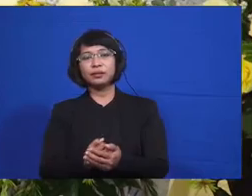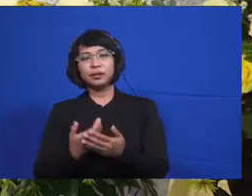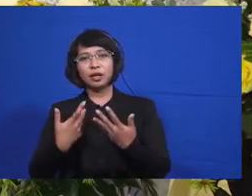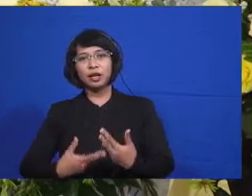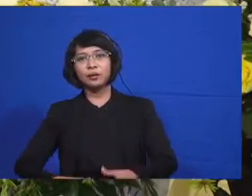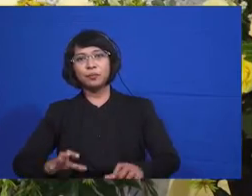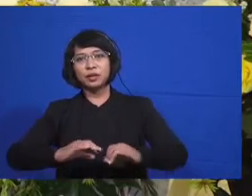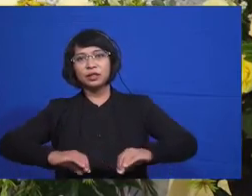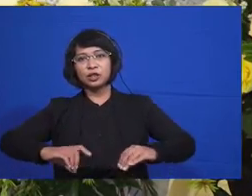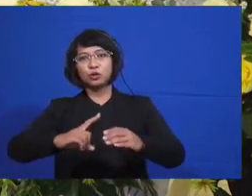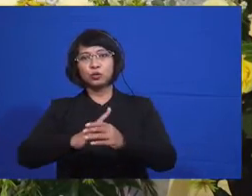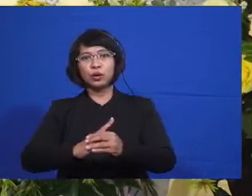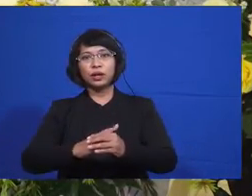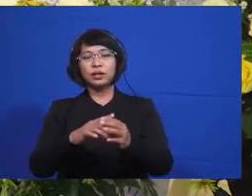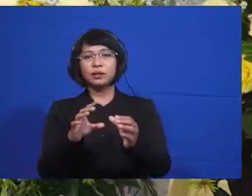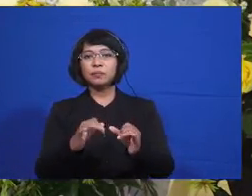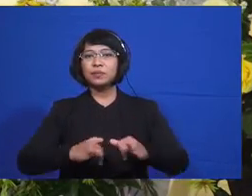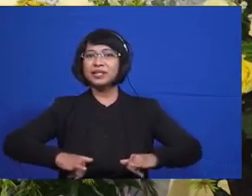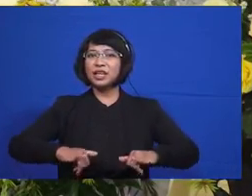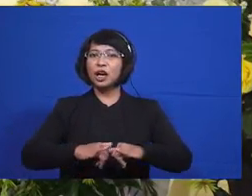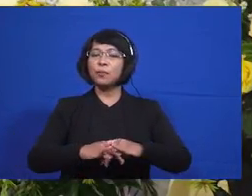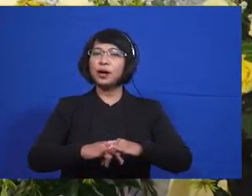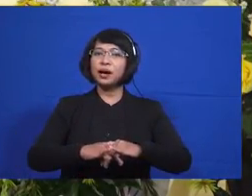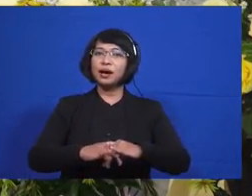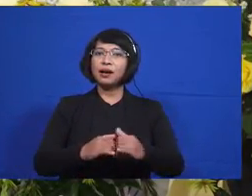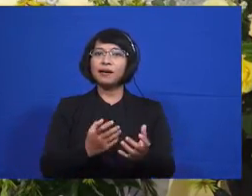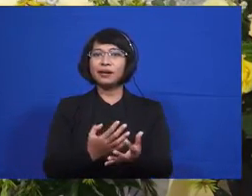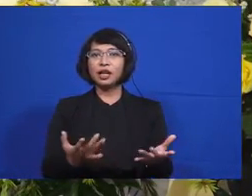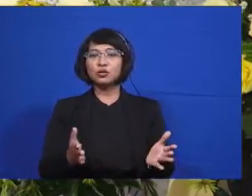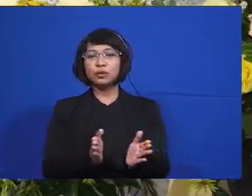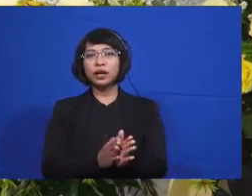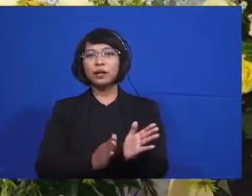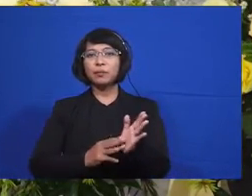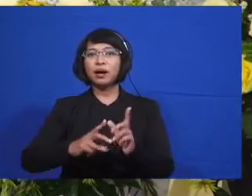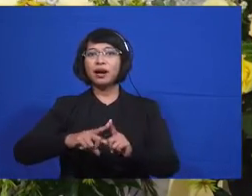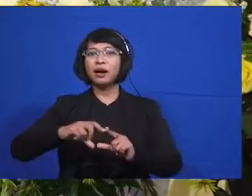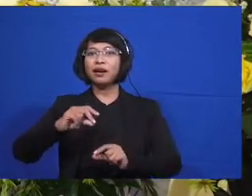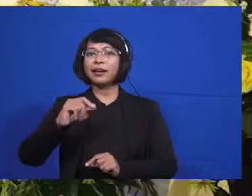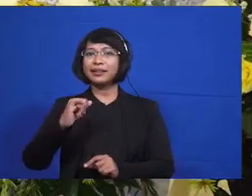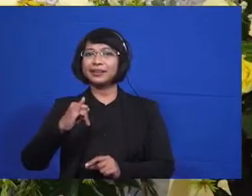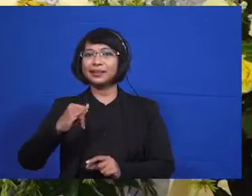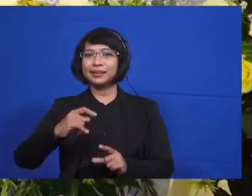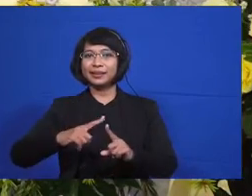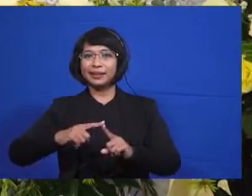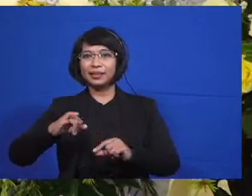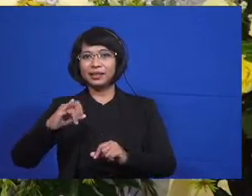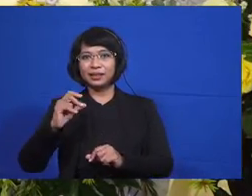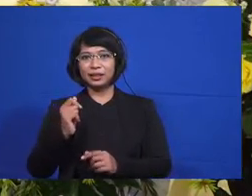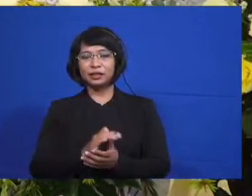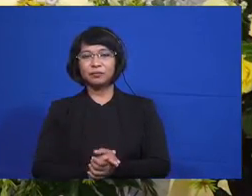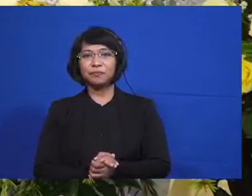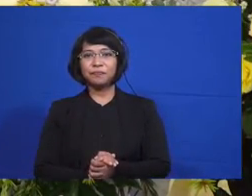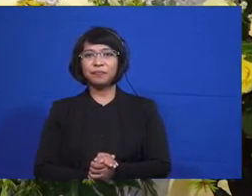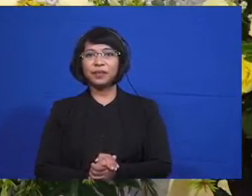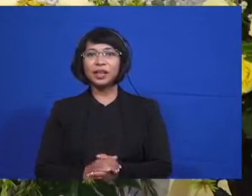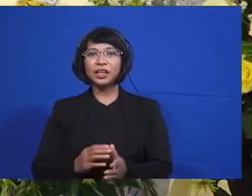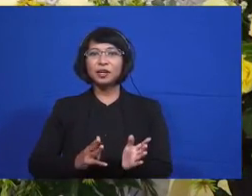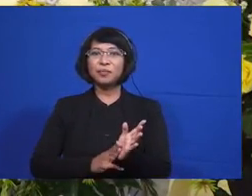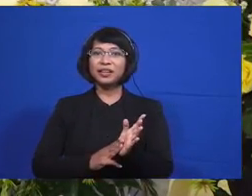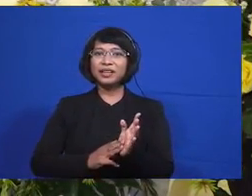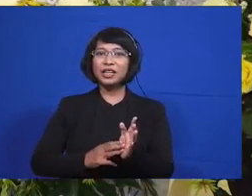persekutuan dengan para rasul dan para martirmu yang kudus, dengan Yohanes, Stefanus,